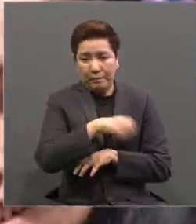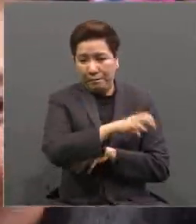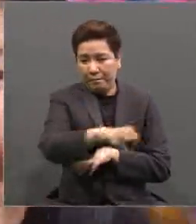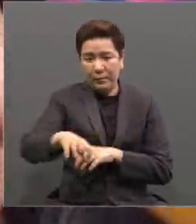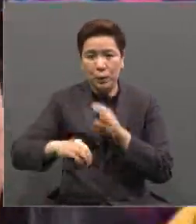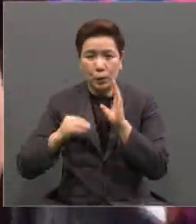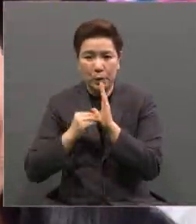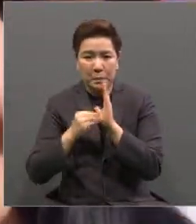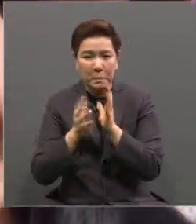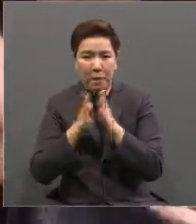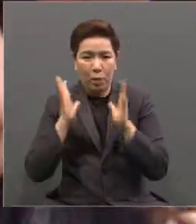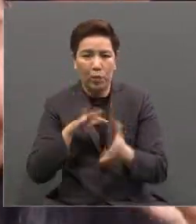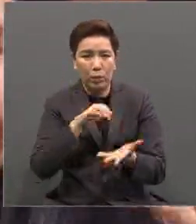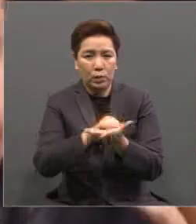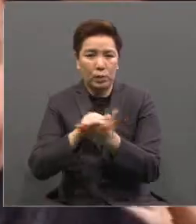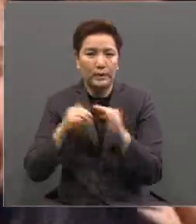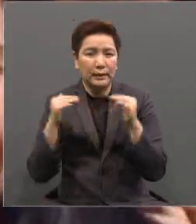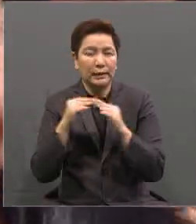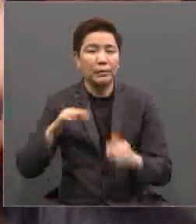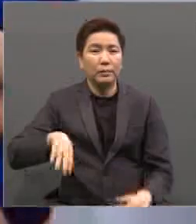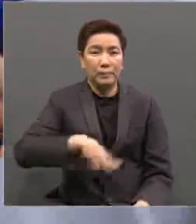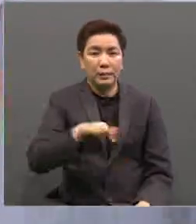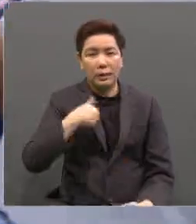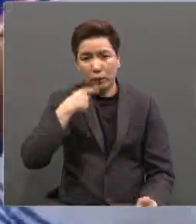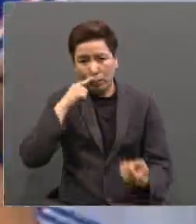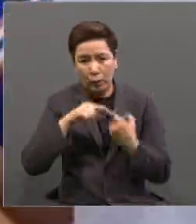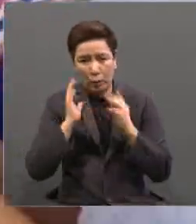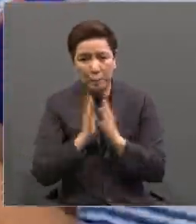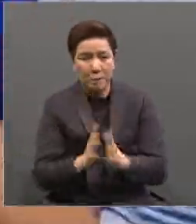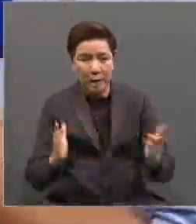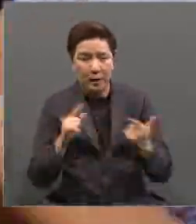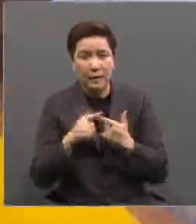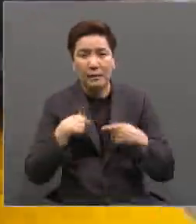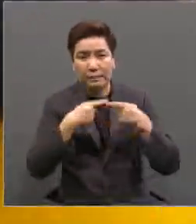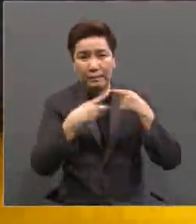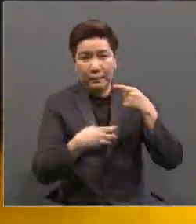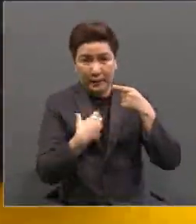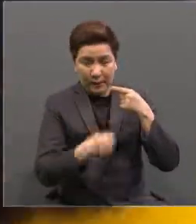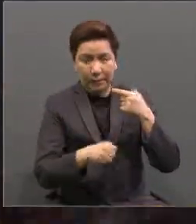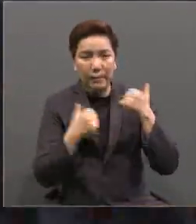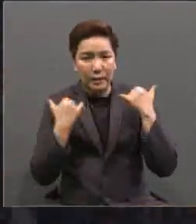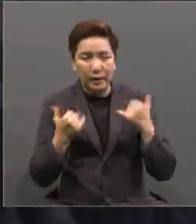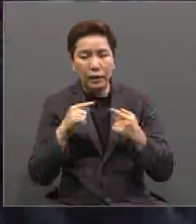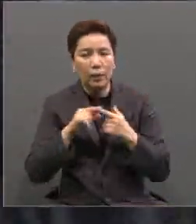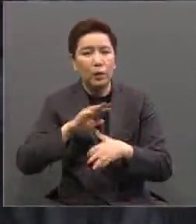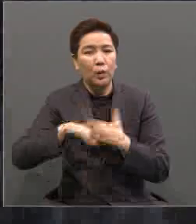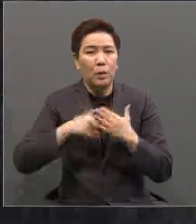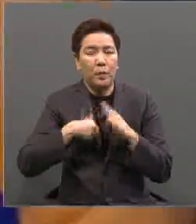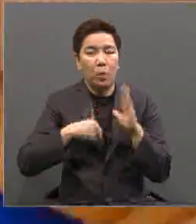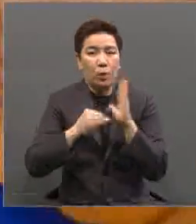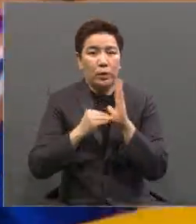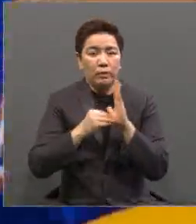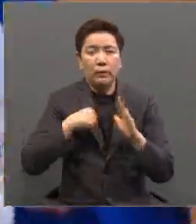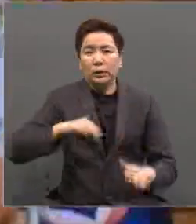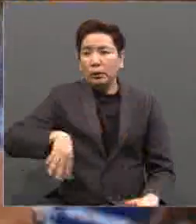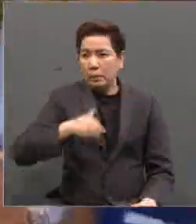ตั้งในกรุงเทพฯที่มีคนลงทะเบียนใช้สิทธิ์ล่วงหน้าเอาไว้ค่อนข้างที่จะเยอะ 10อันดับแรกนะครับแต่ว่ามีทั้งหมดเนี่ยในกรุงเทพฯ